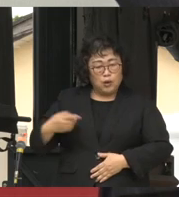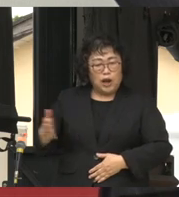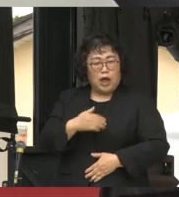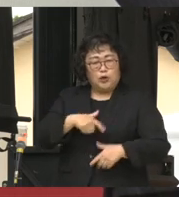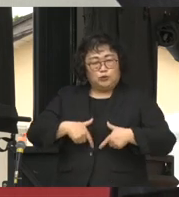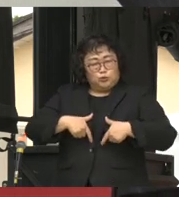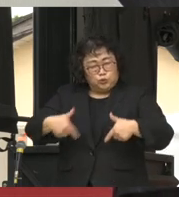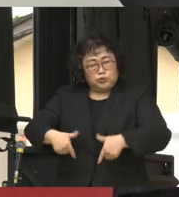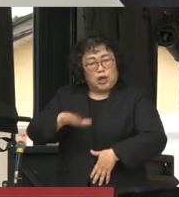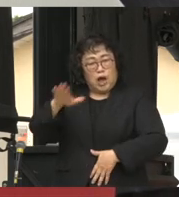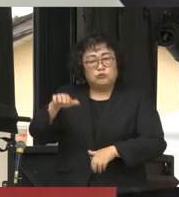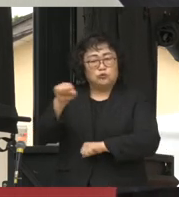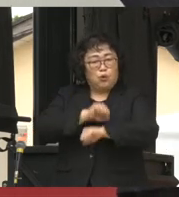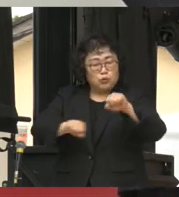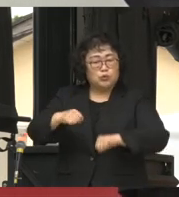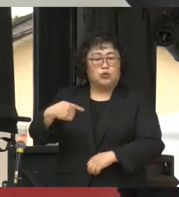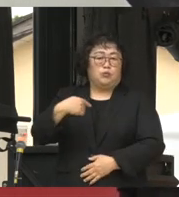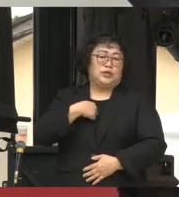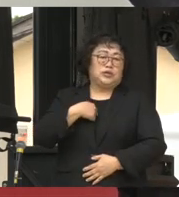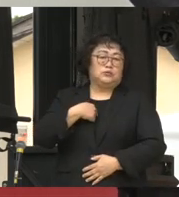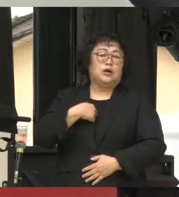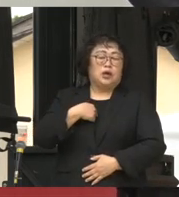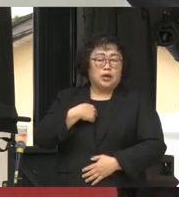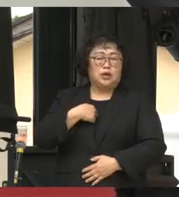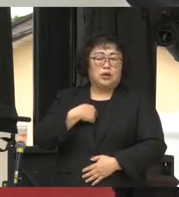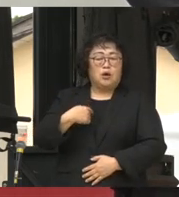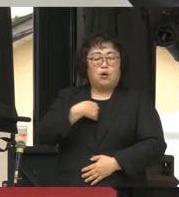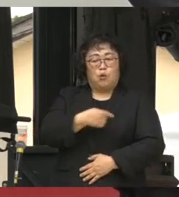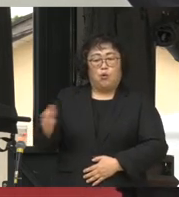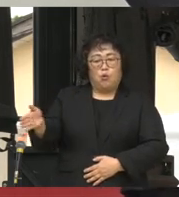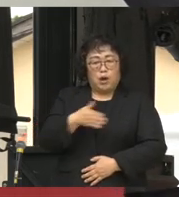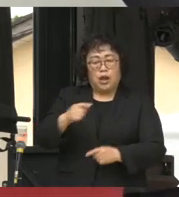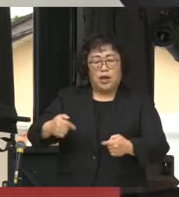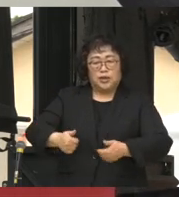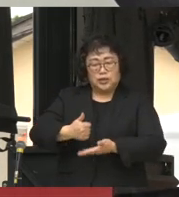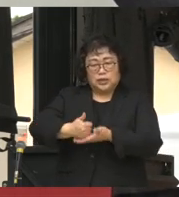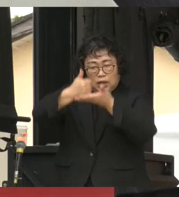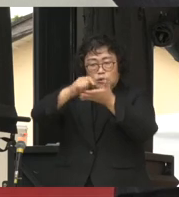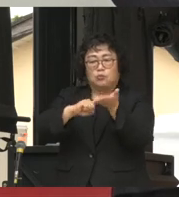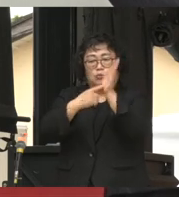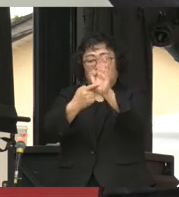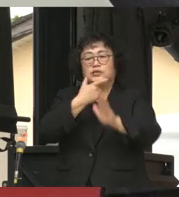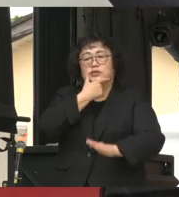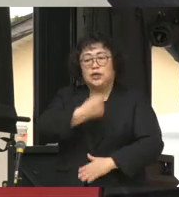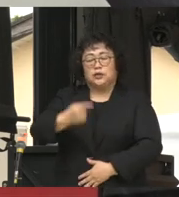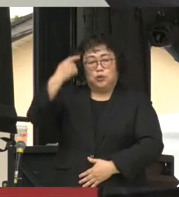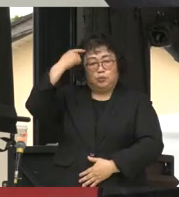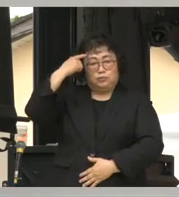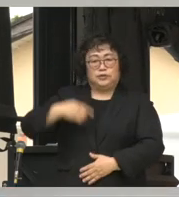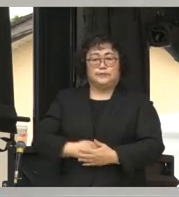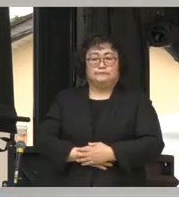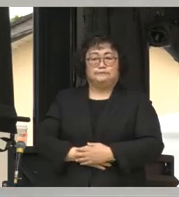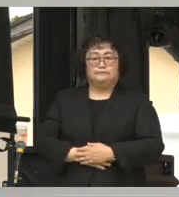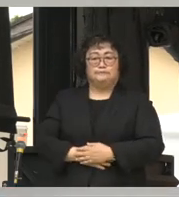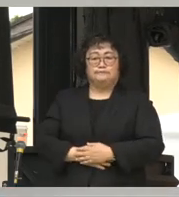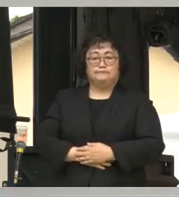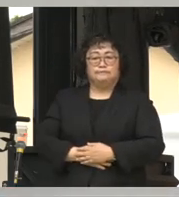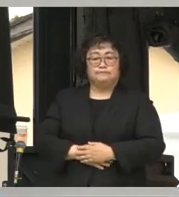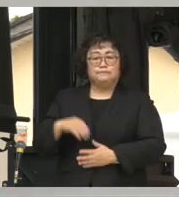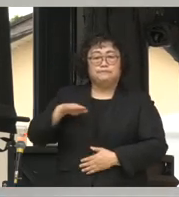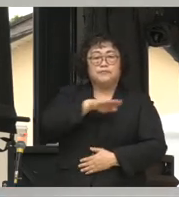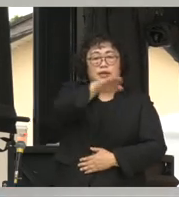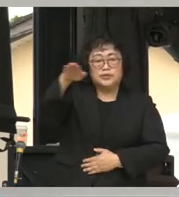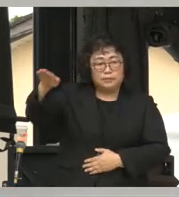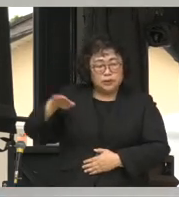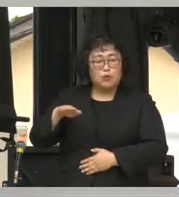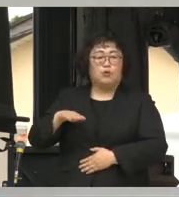気ある行動だと私は心から敬意を表したいと思います。皆様